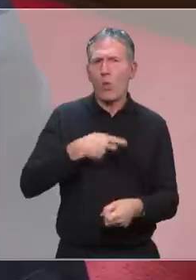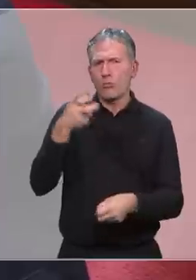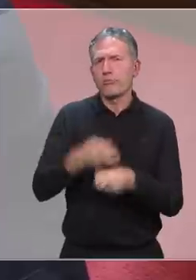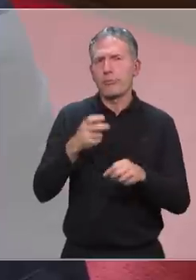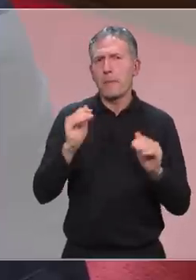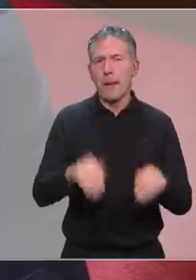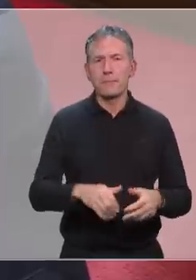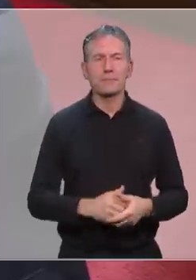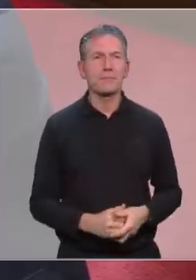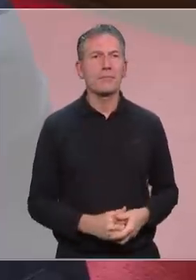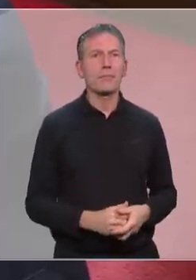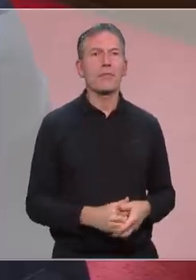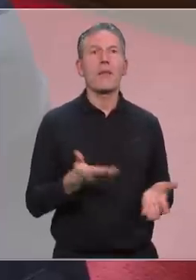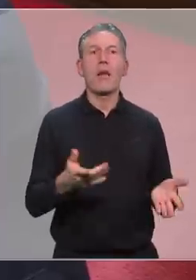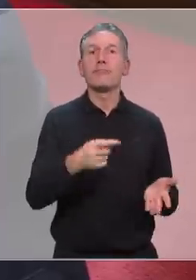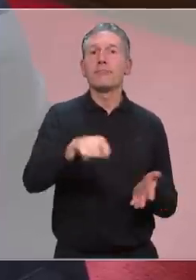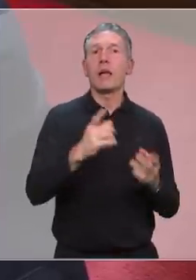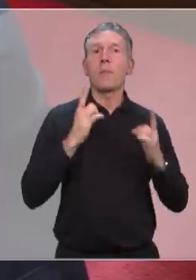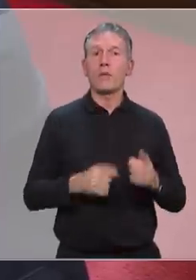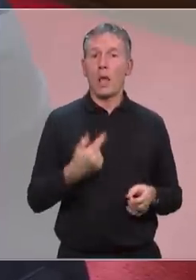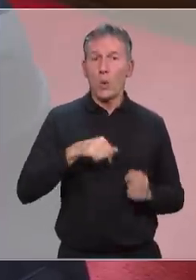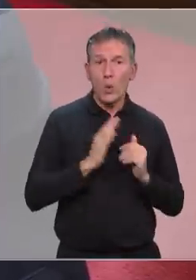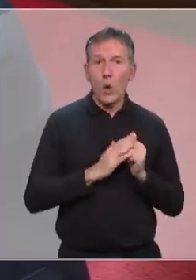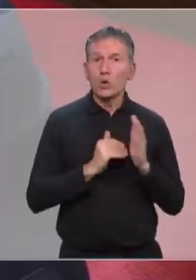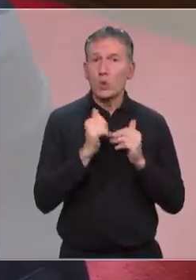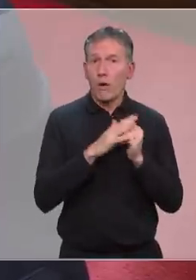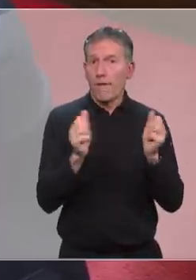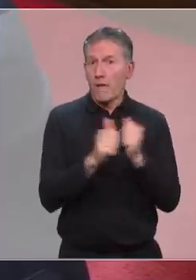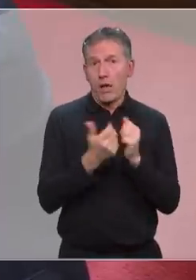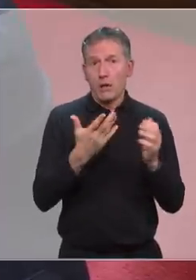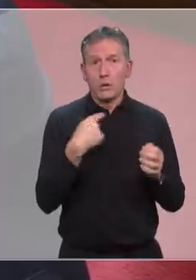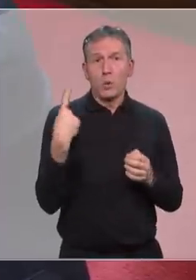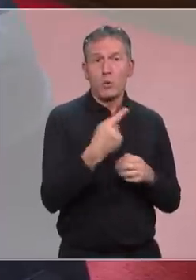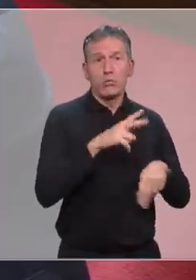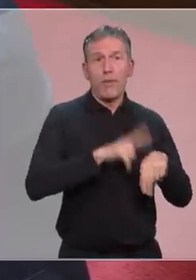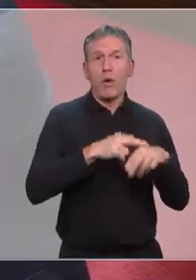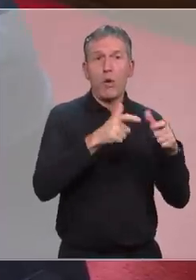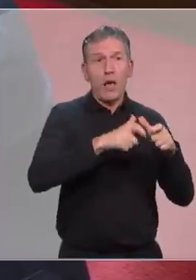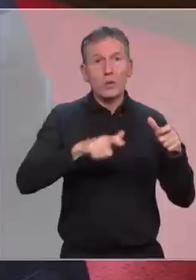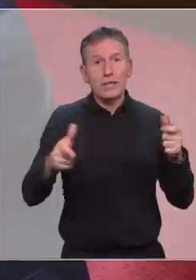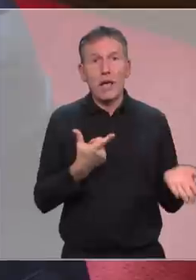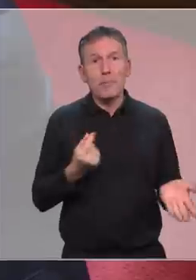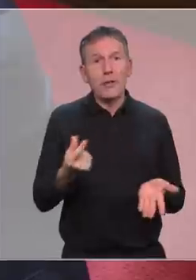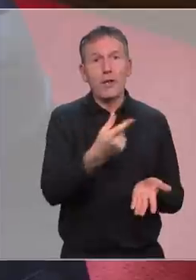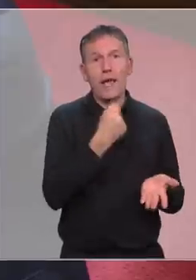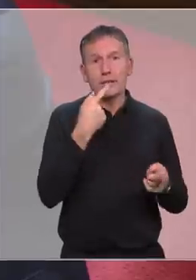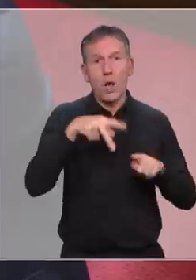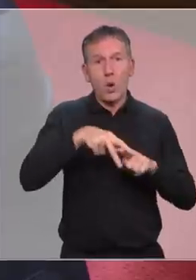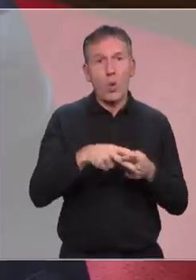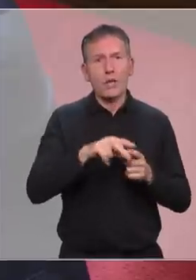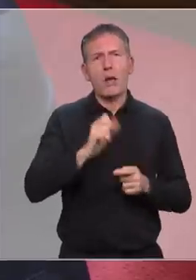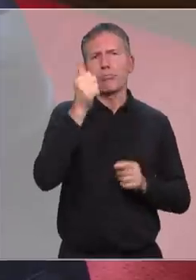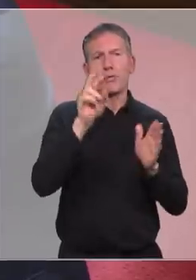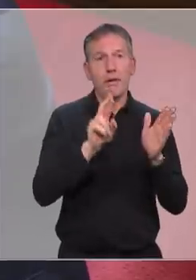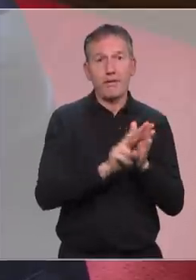transigerons pas. Mesdames et messieurs les députés, nous construisons avec nos industriels et avec nos partenaires un outil qui fera